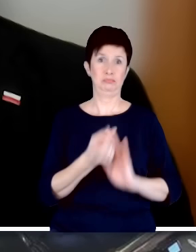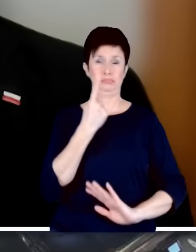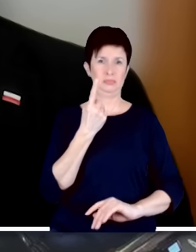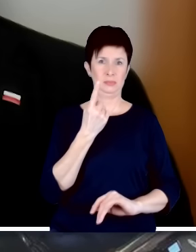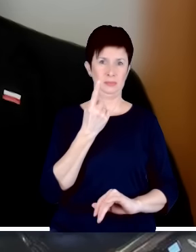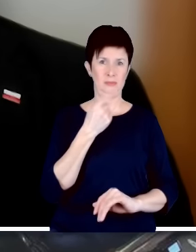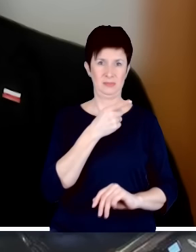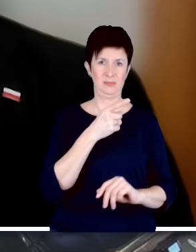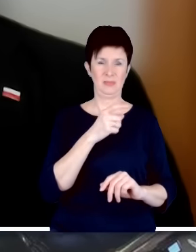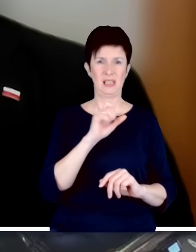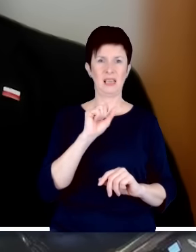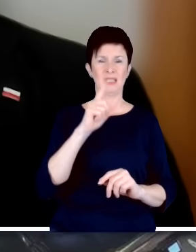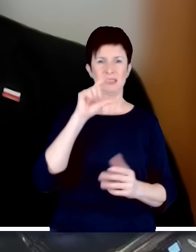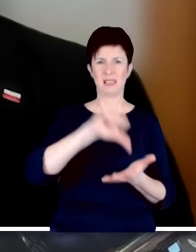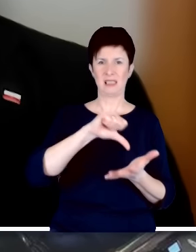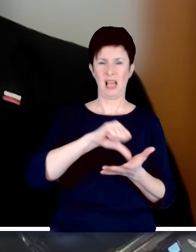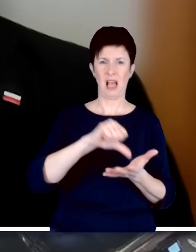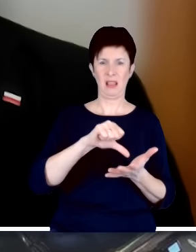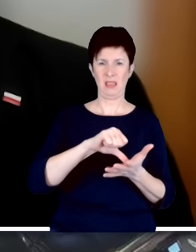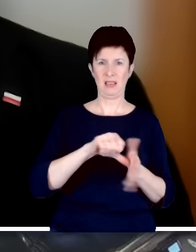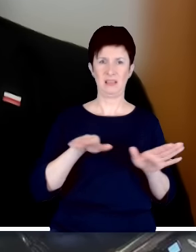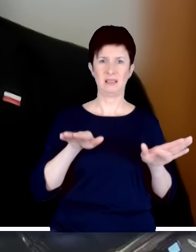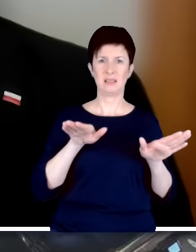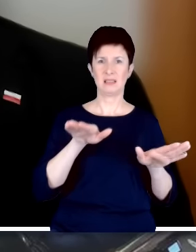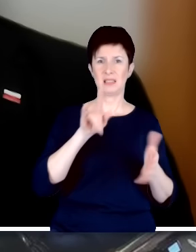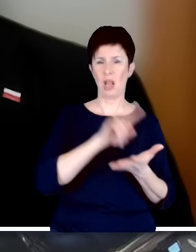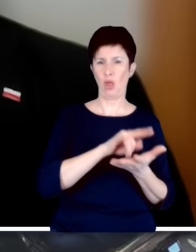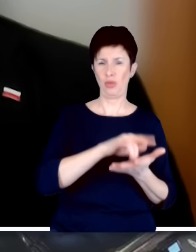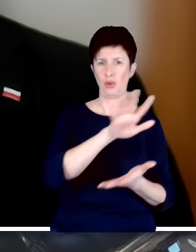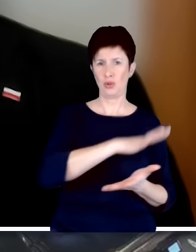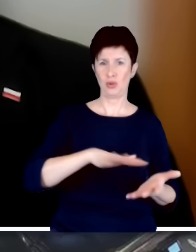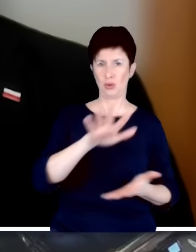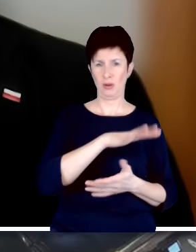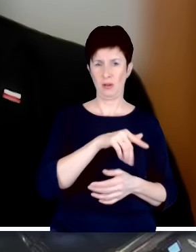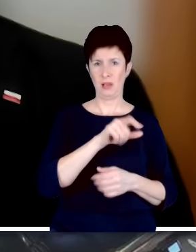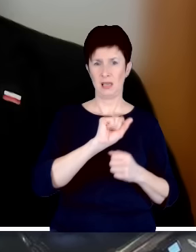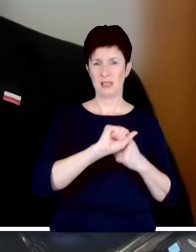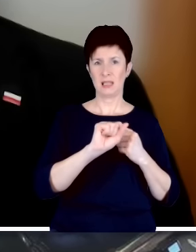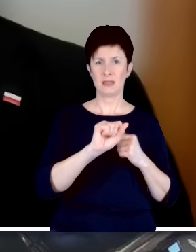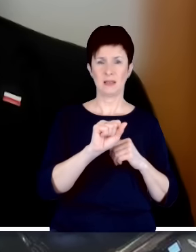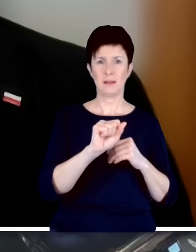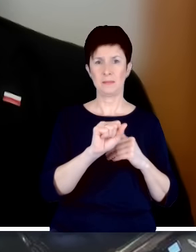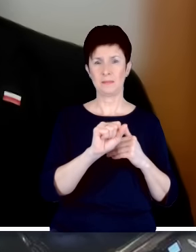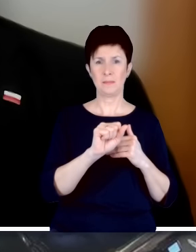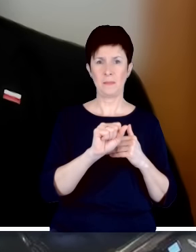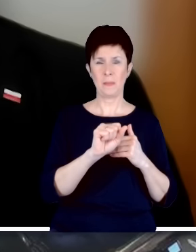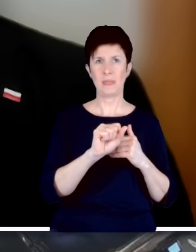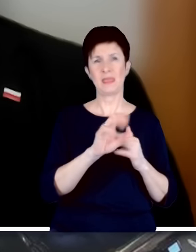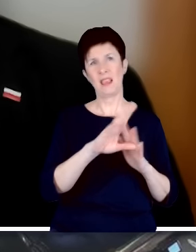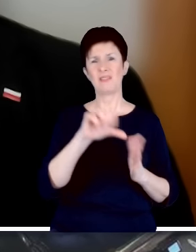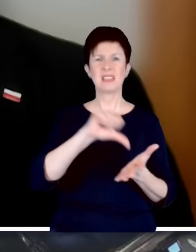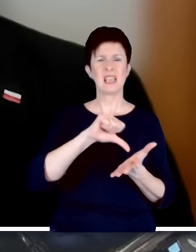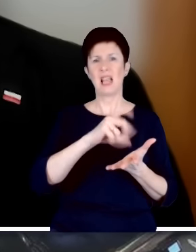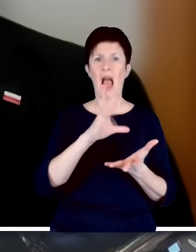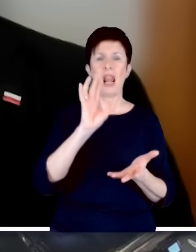taki centralny port, największy port lotniczy w kraju, mieści się praktycznie, no może nie w centrum Warszawy, ale w Warszawie,